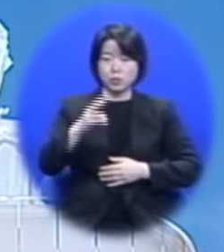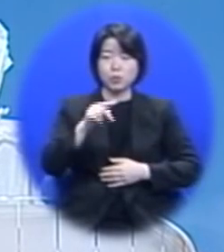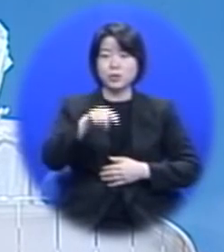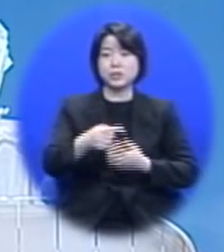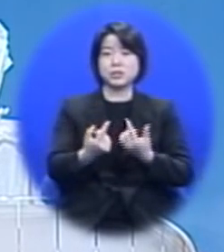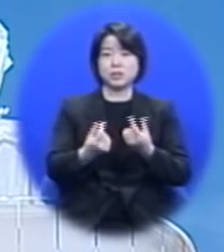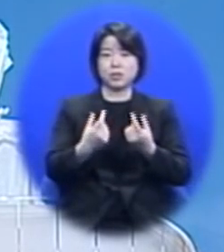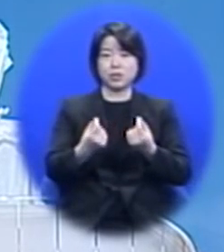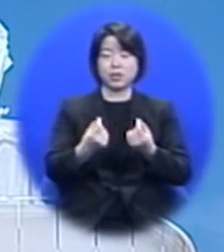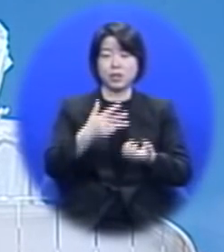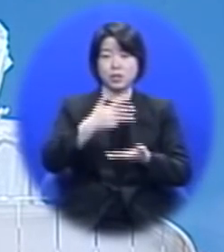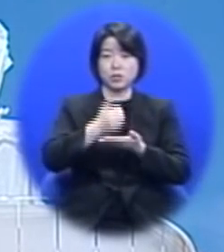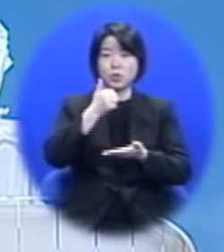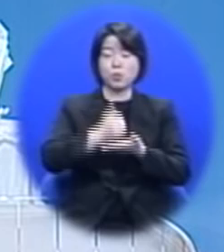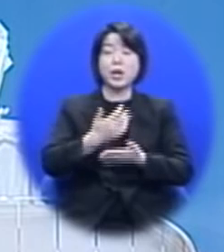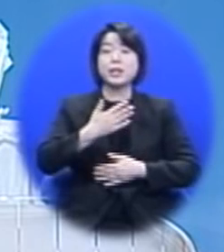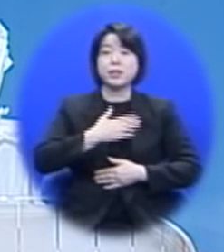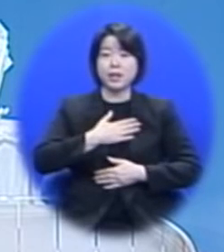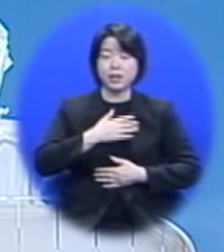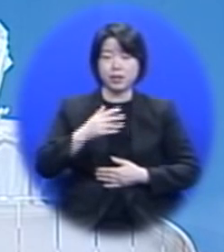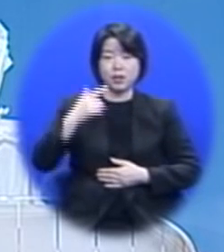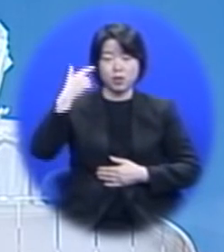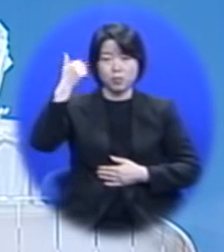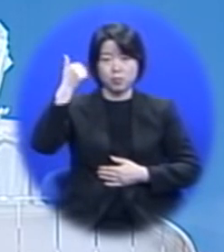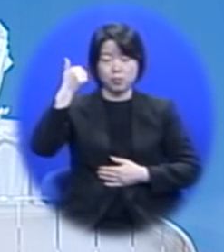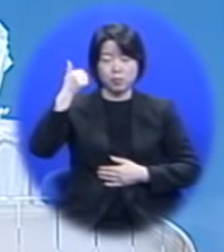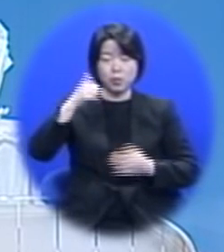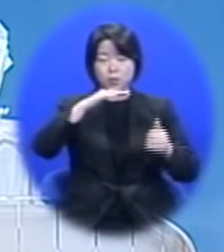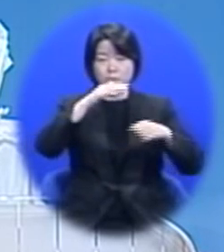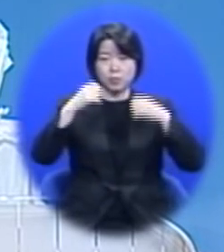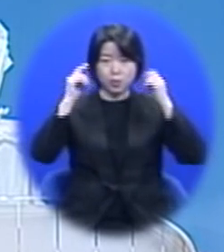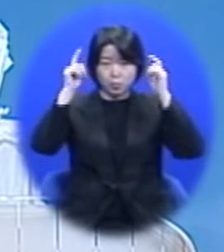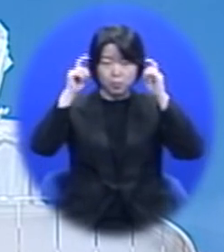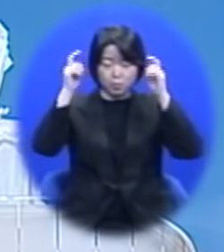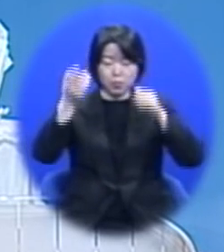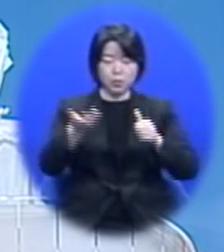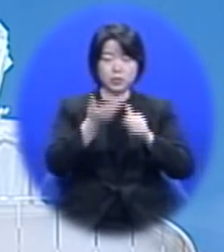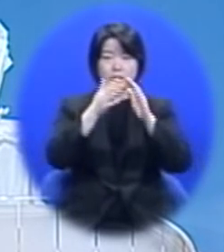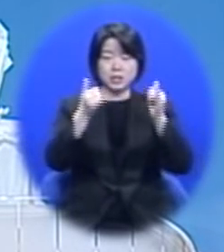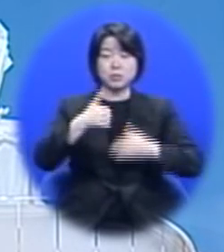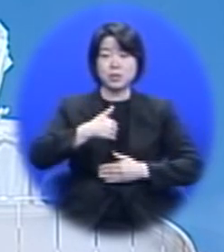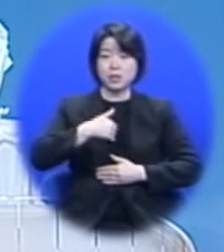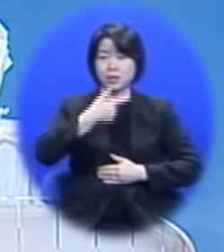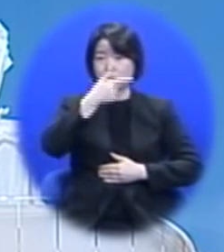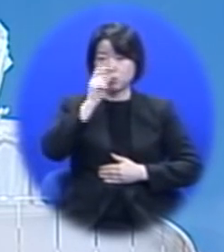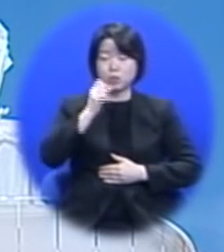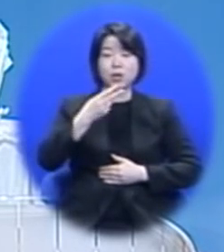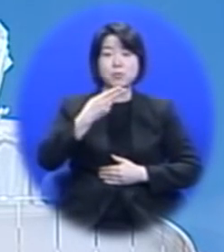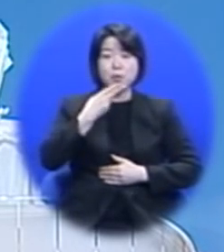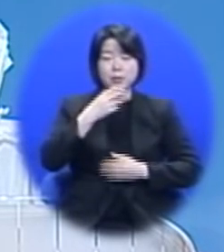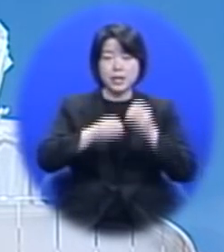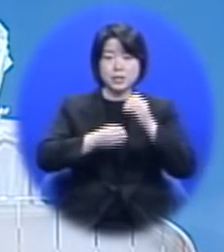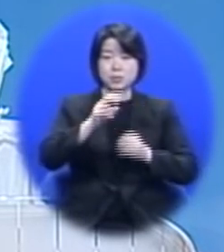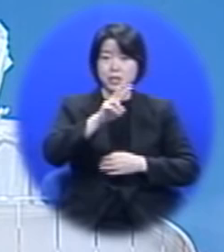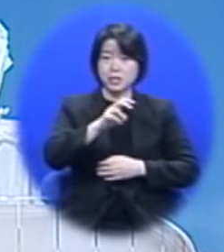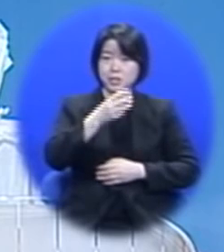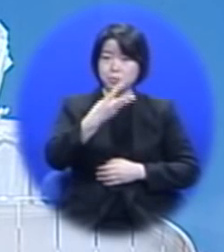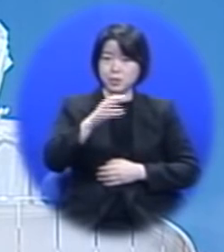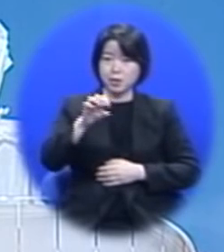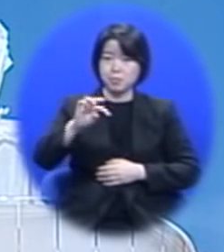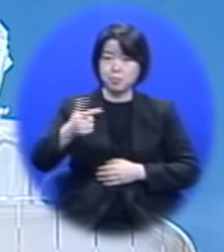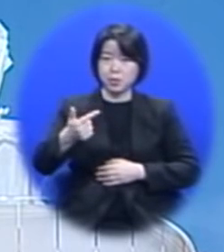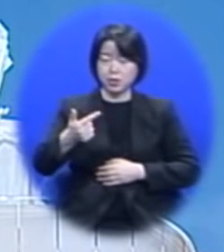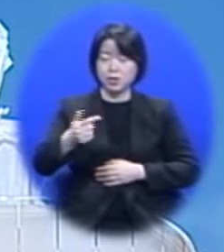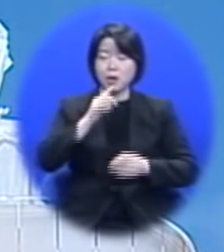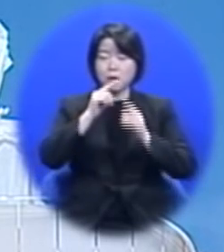그렇게 여호와는 나의 목자시니 내게 부족함이 없으리로다. 시편 23편 말씀을 주은이에게